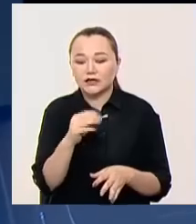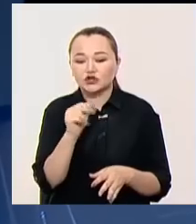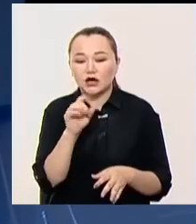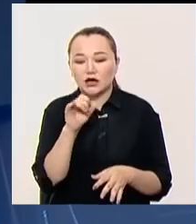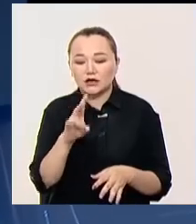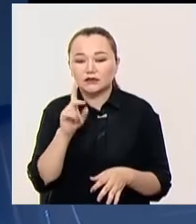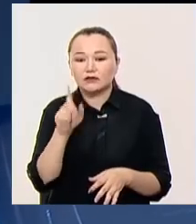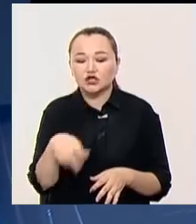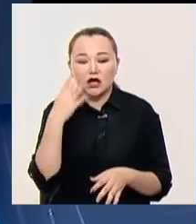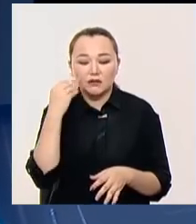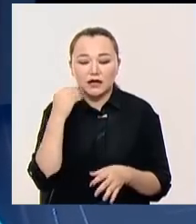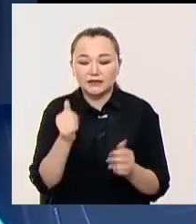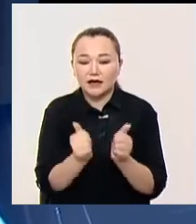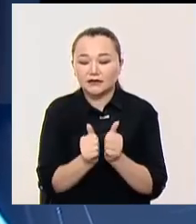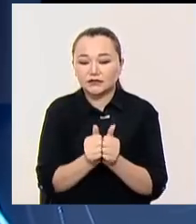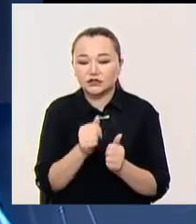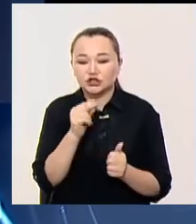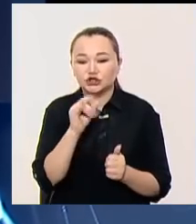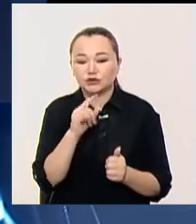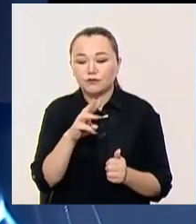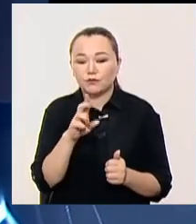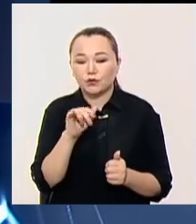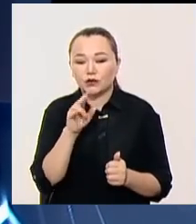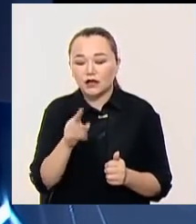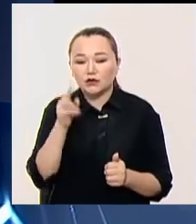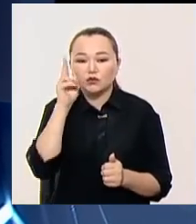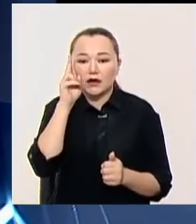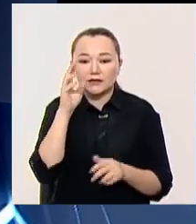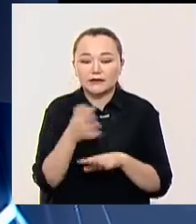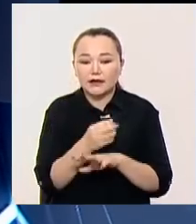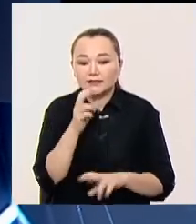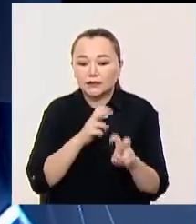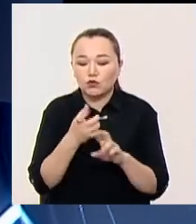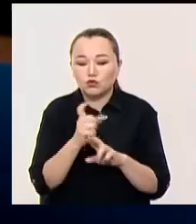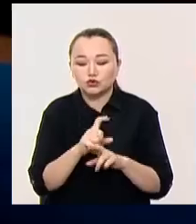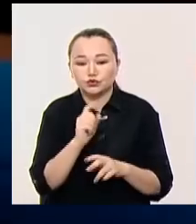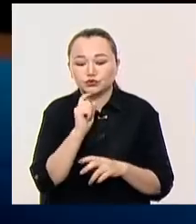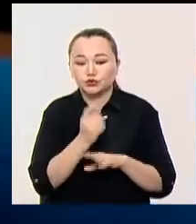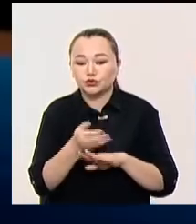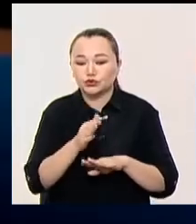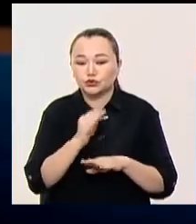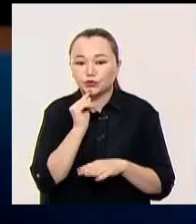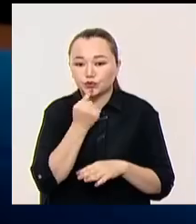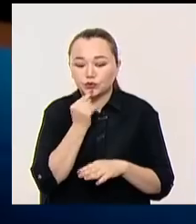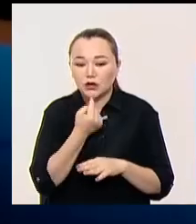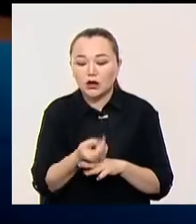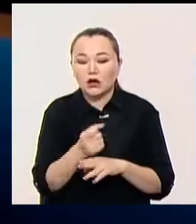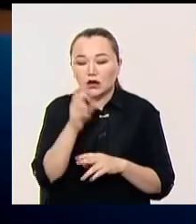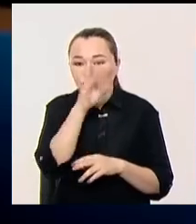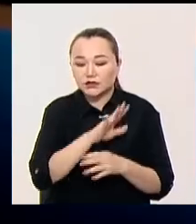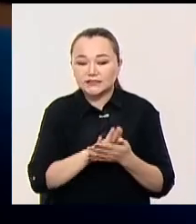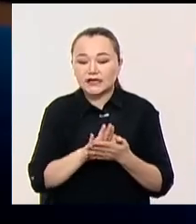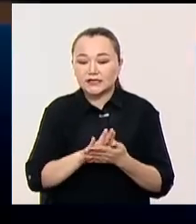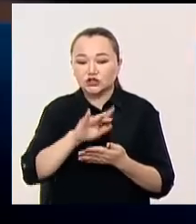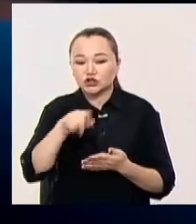шатқалында тіптен Алматыға тиіп тұрған Шымбұлақта биодәретхана табудың өзі қиын. Мәселен, еліміз бойынша